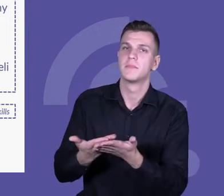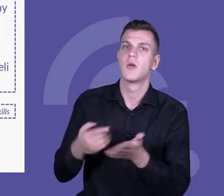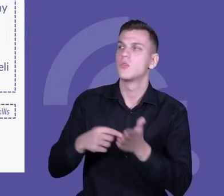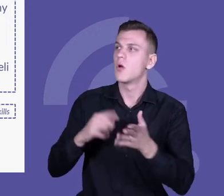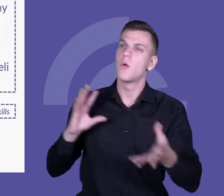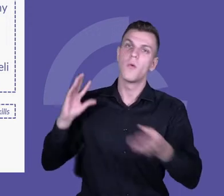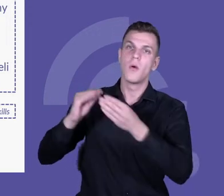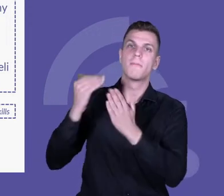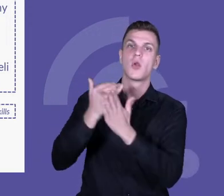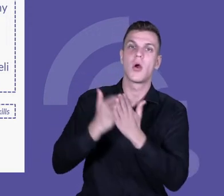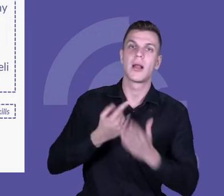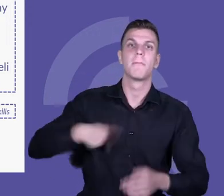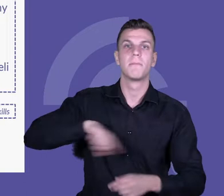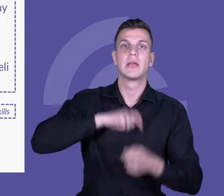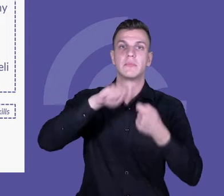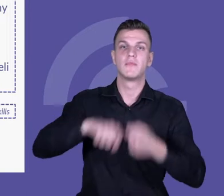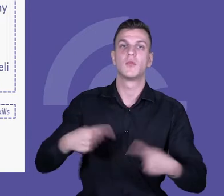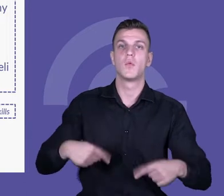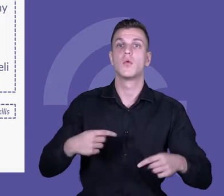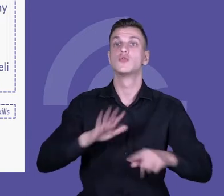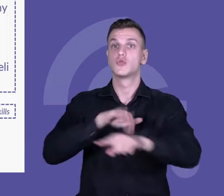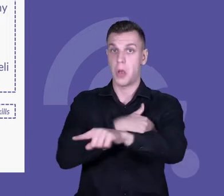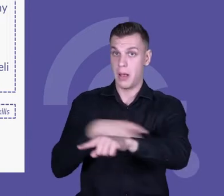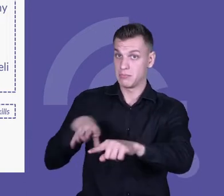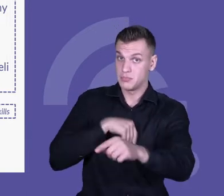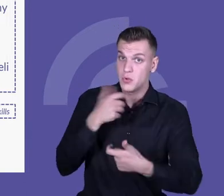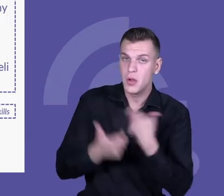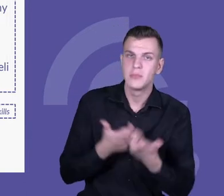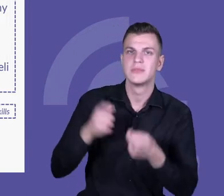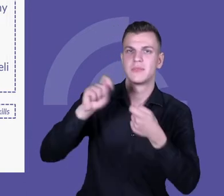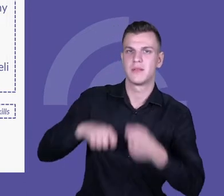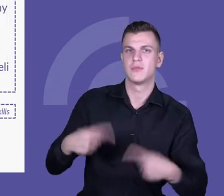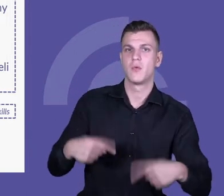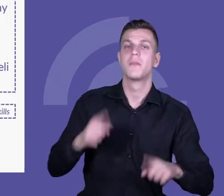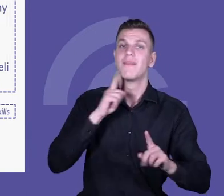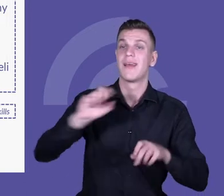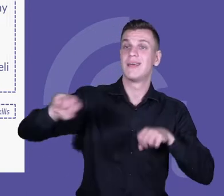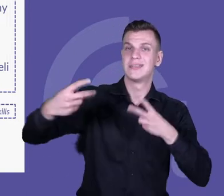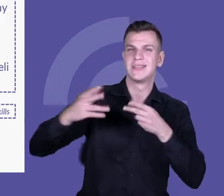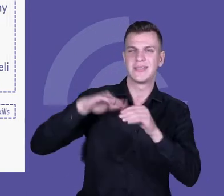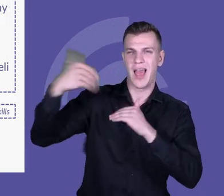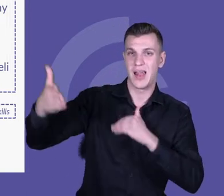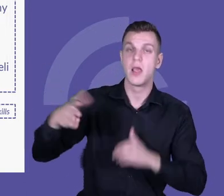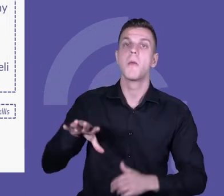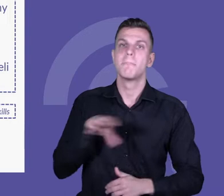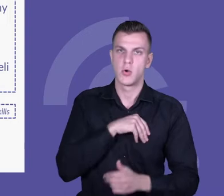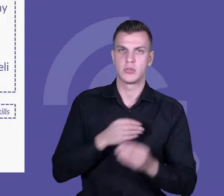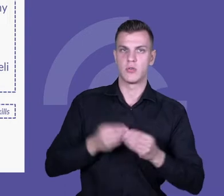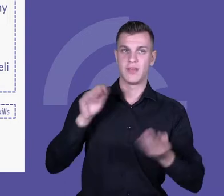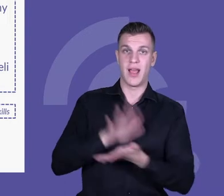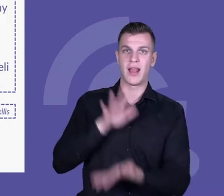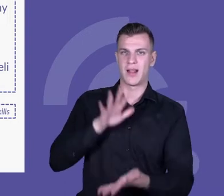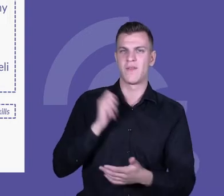my nie testowaliśmy, czy to jest możliwe w szkole, bo wiedzieliśmy, że incydentalnie da się rozwijać kompetencje. Ale pytanie, czy możemy zrobić coś, żeby